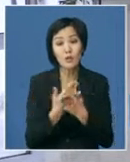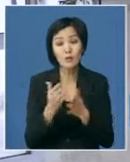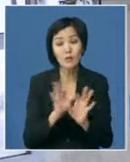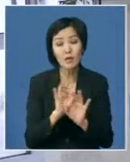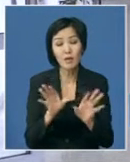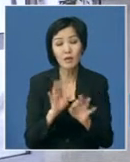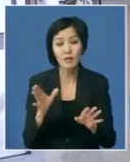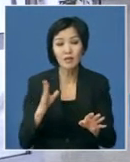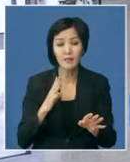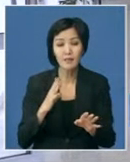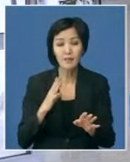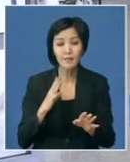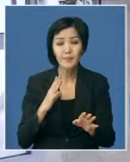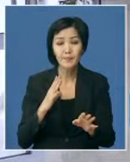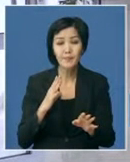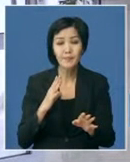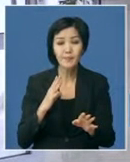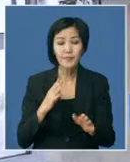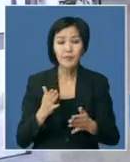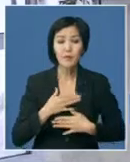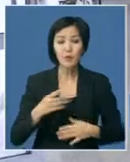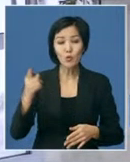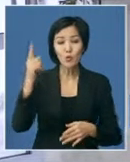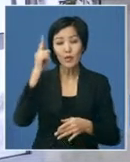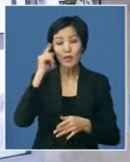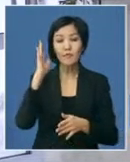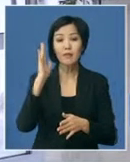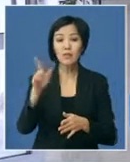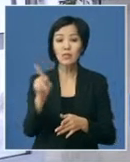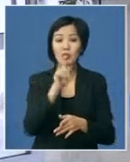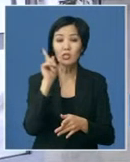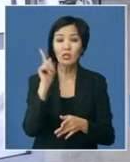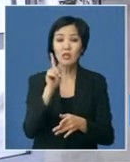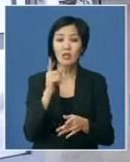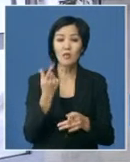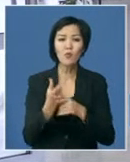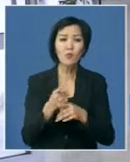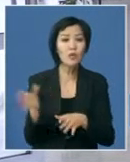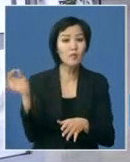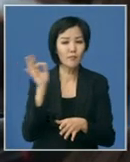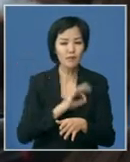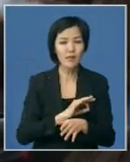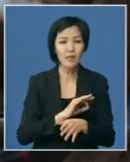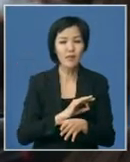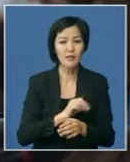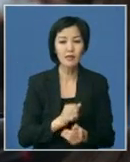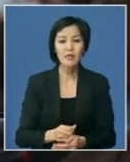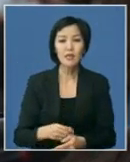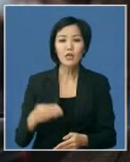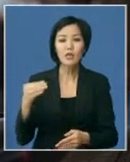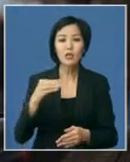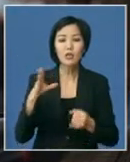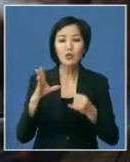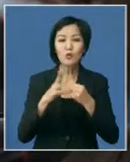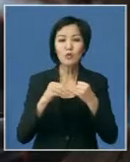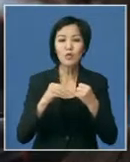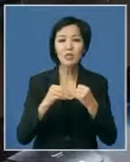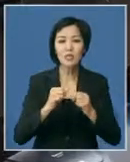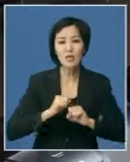арасында. Бұл, мен ойлайым, келешек жастарға бұл өте бір пайдалы нәрсе. Жетісу жерінен қайраткер